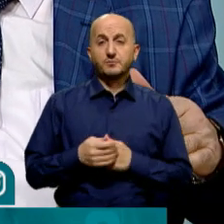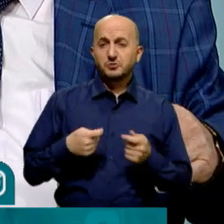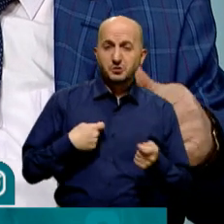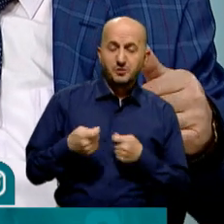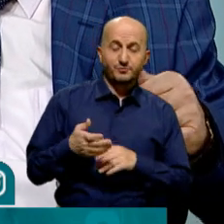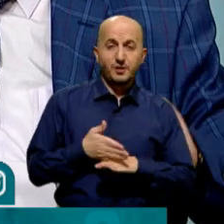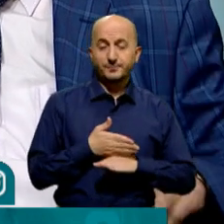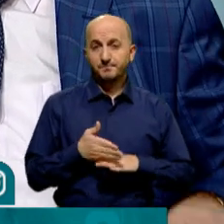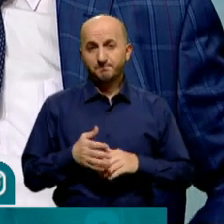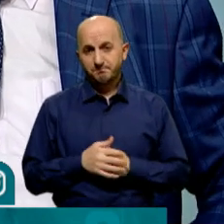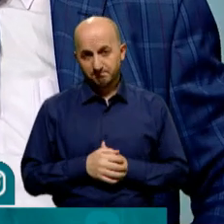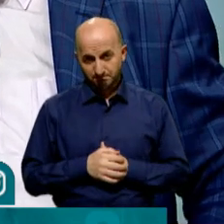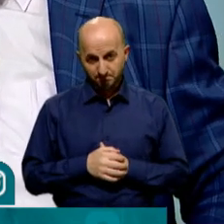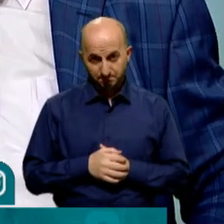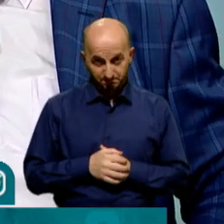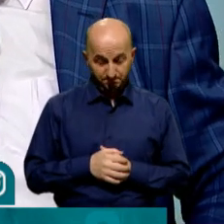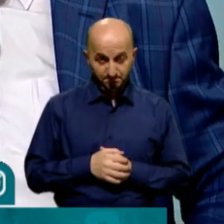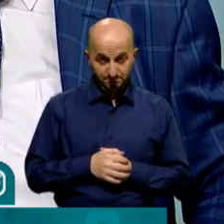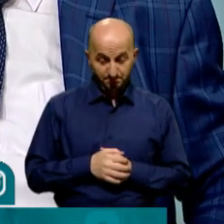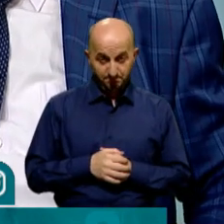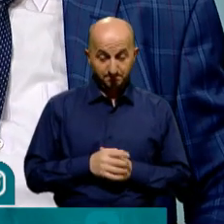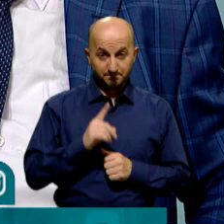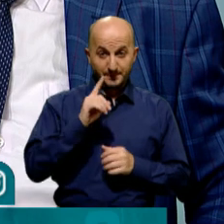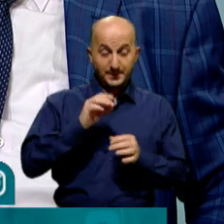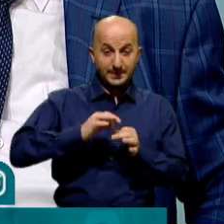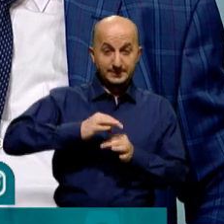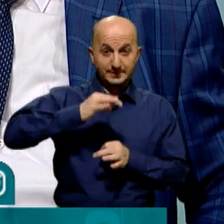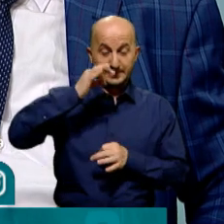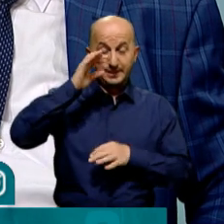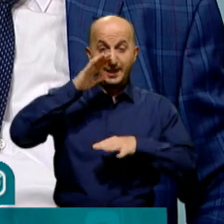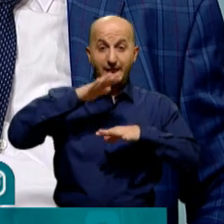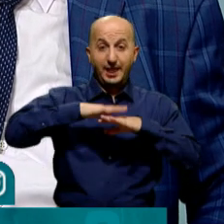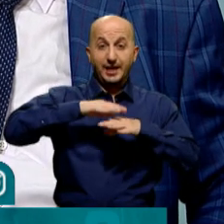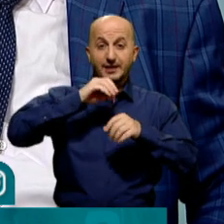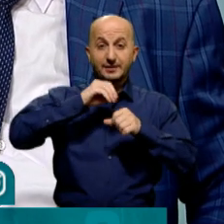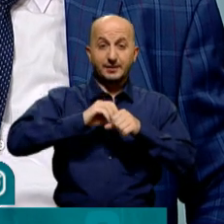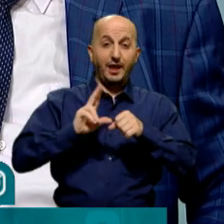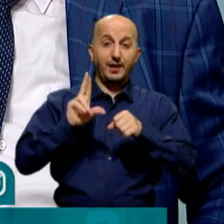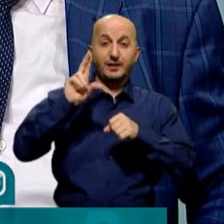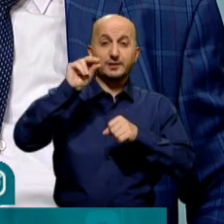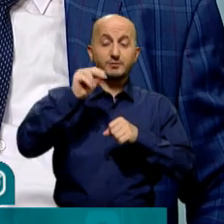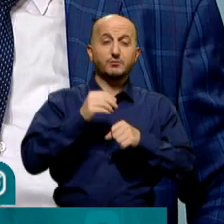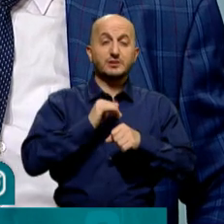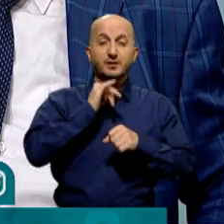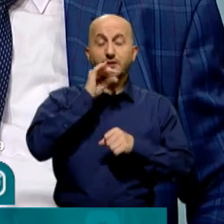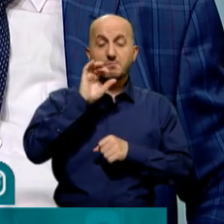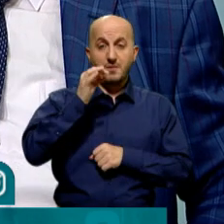malı yani, para. Şimdi bir insanın elinde diyelim ki 70 gram altını